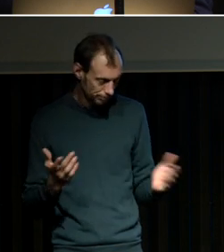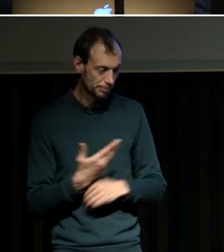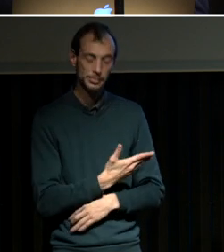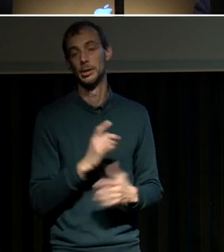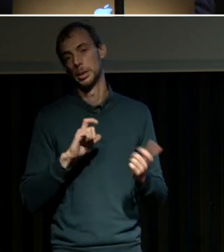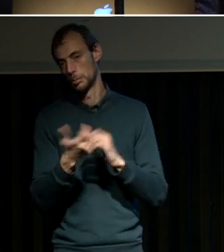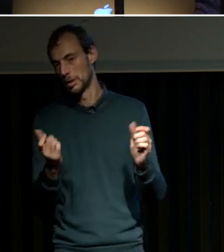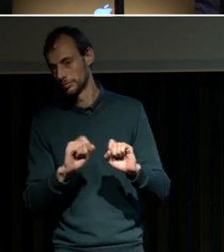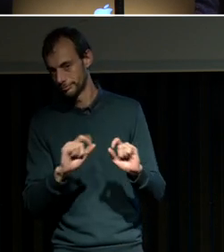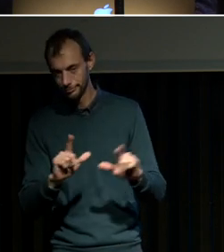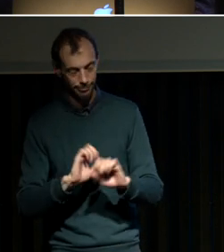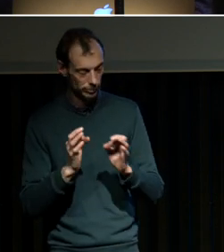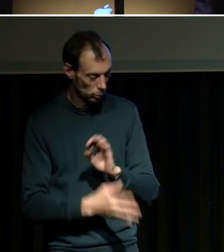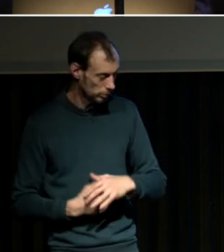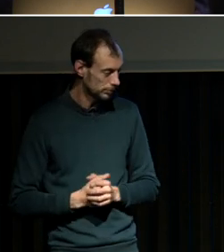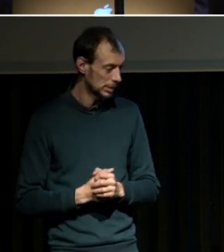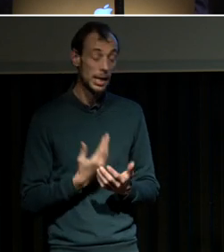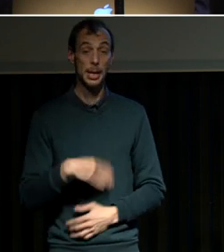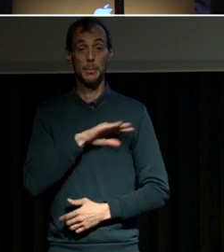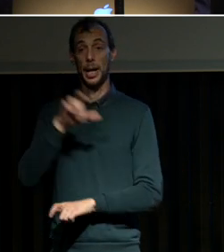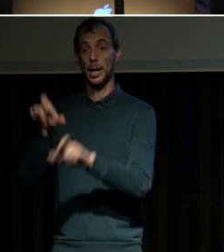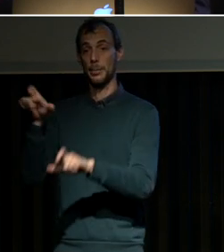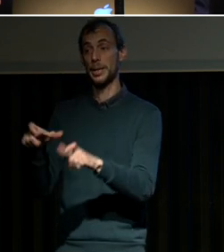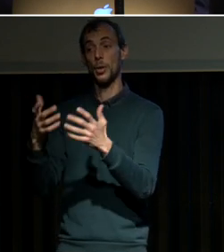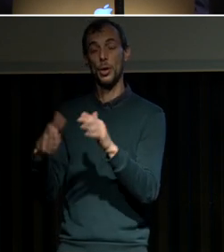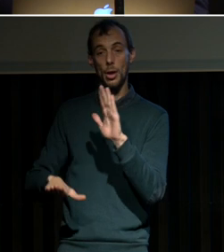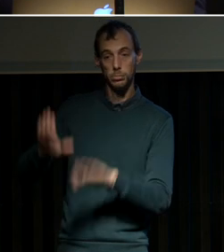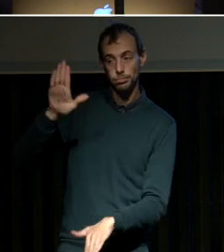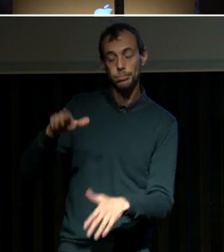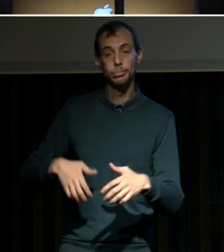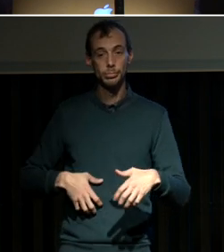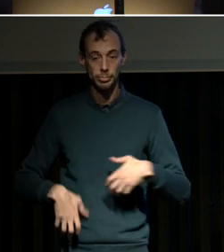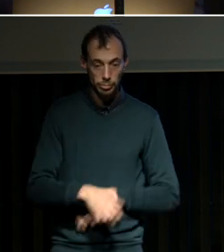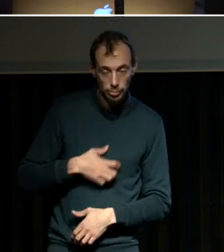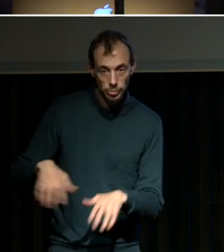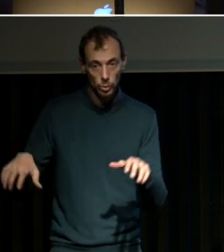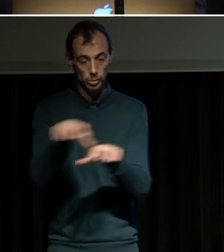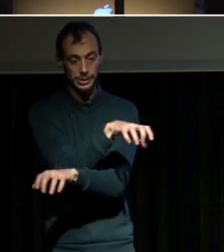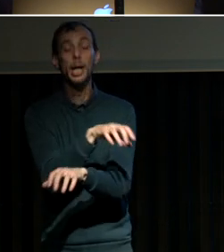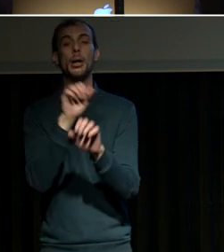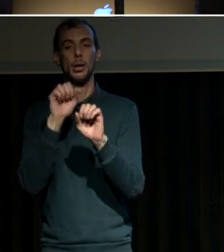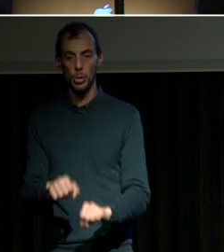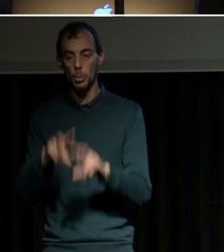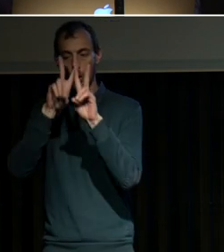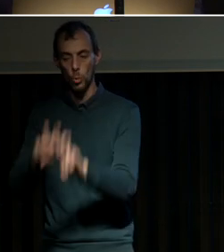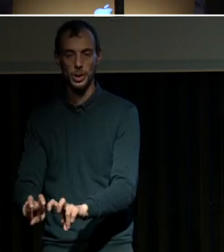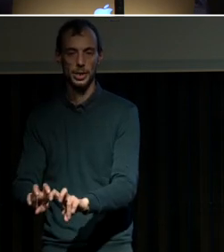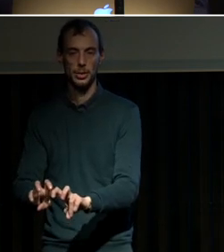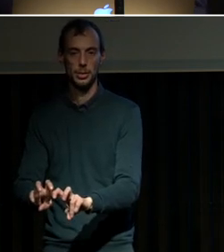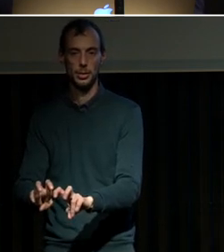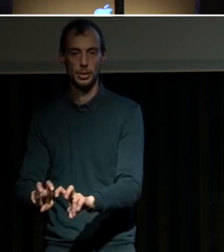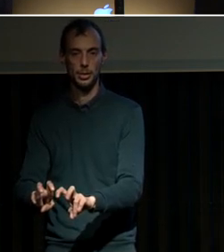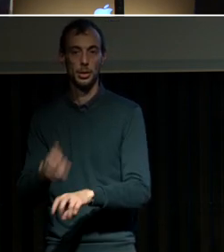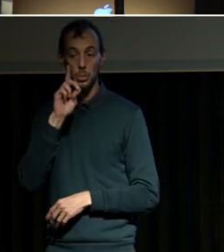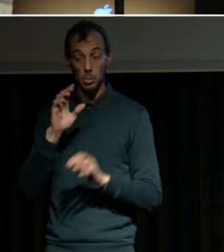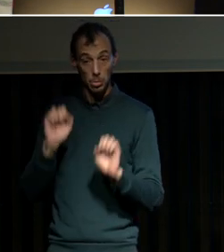Grâce aux donneurs aussi, on peut faire de la recherche fondamentale. Certains organes ne sont pas accessibles à la greffe. Et si les donneurs l'autorisent,